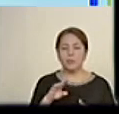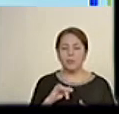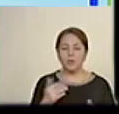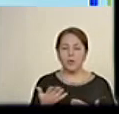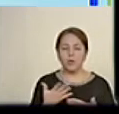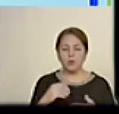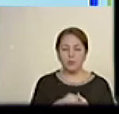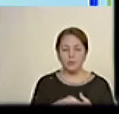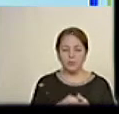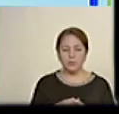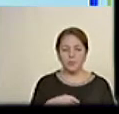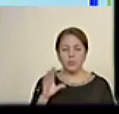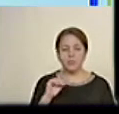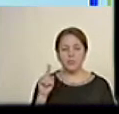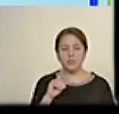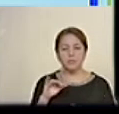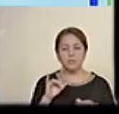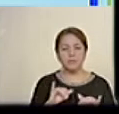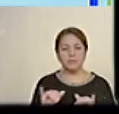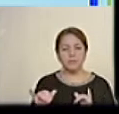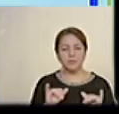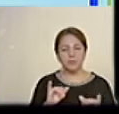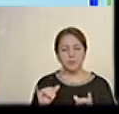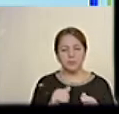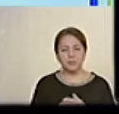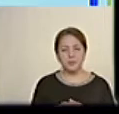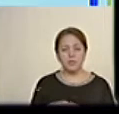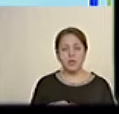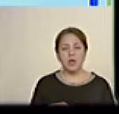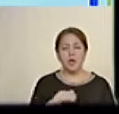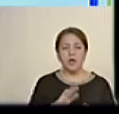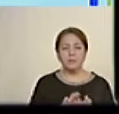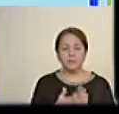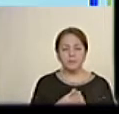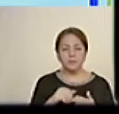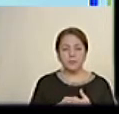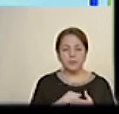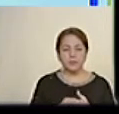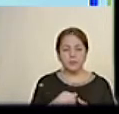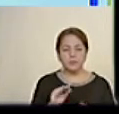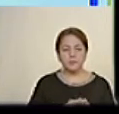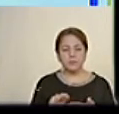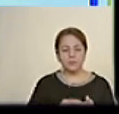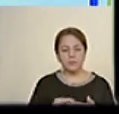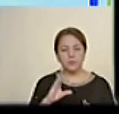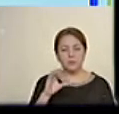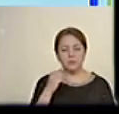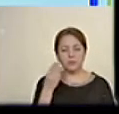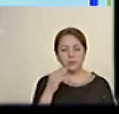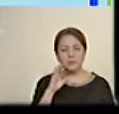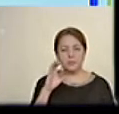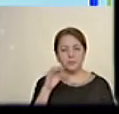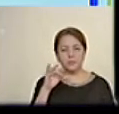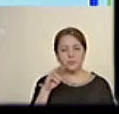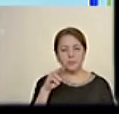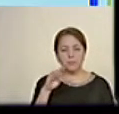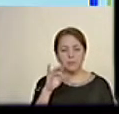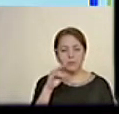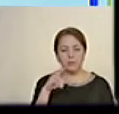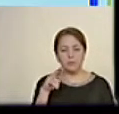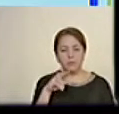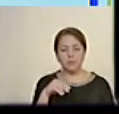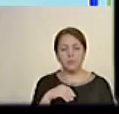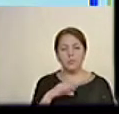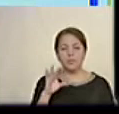вежливости. Как видим, в данном случае обстоятельства причины выражено существительным с предлогом «из» в родительном